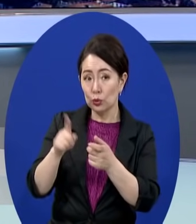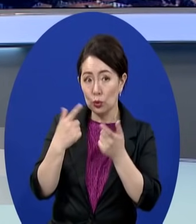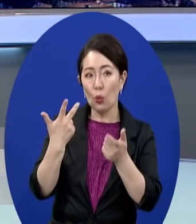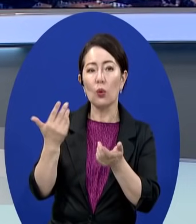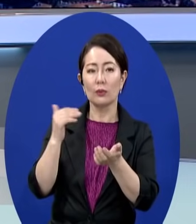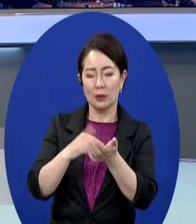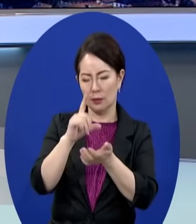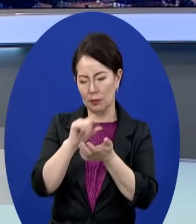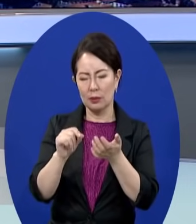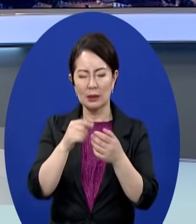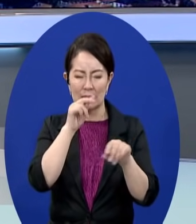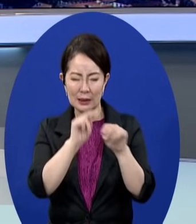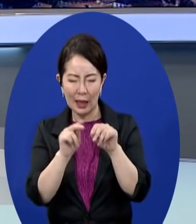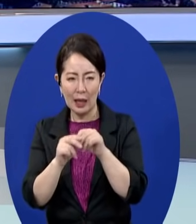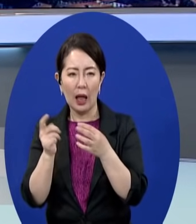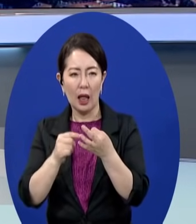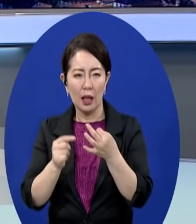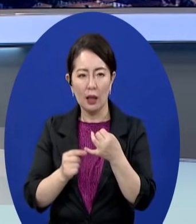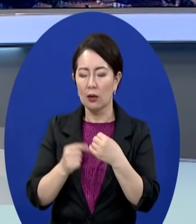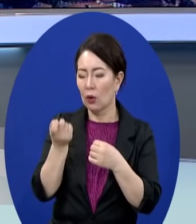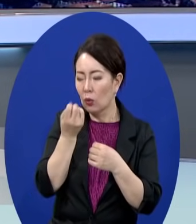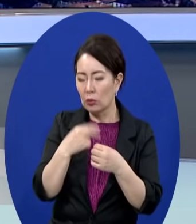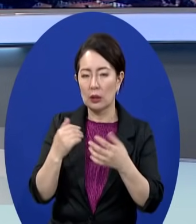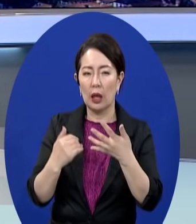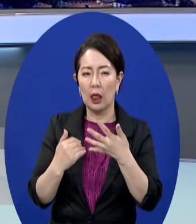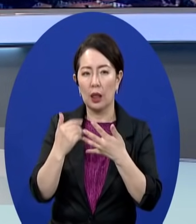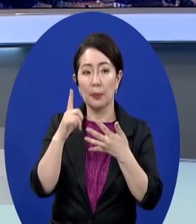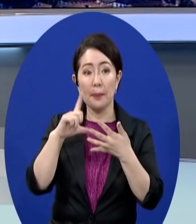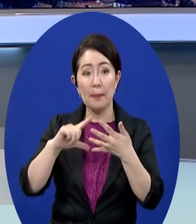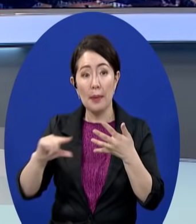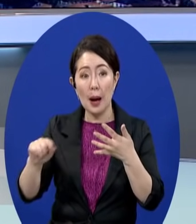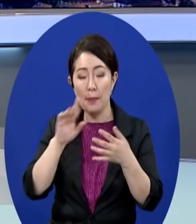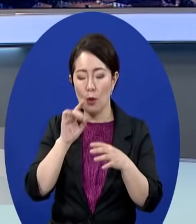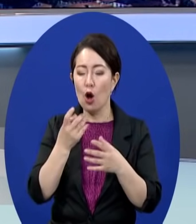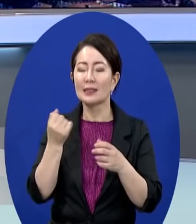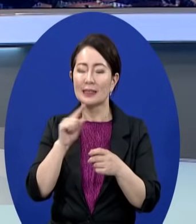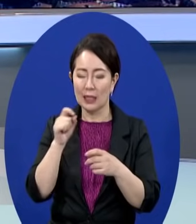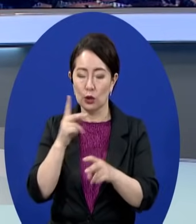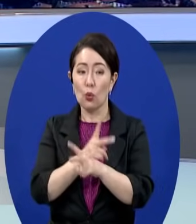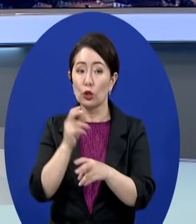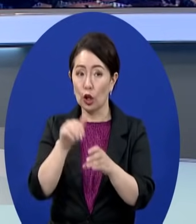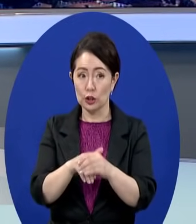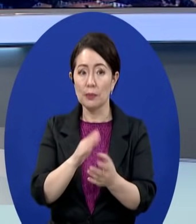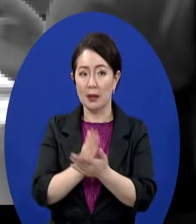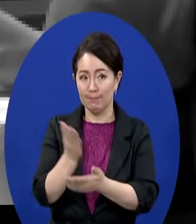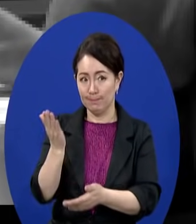олгоход гардаг давхардсан хяналт шалгалт, хүн суртал, шат дамжлагыг багасгах олон заалт энэ хуульд тусгагдлаа.